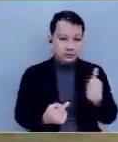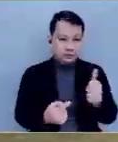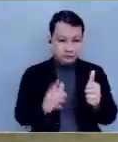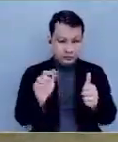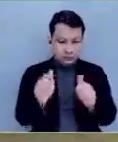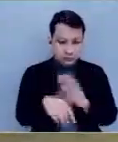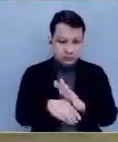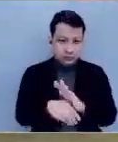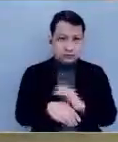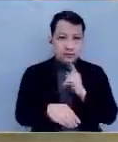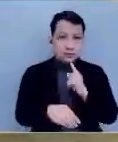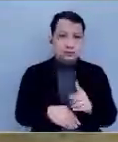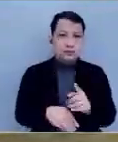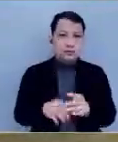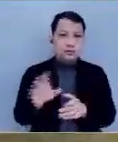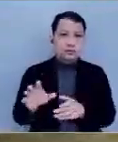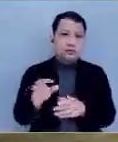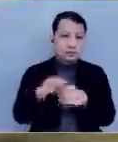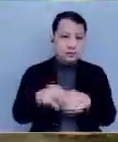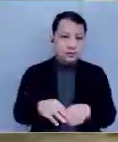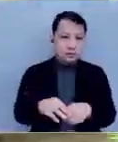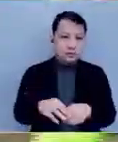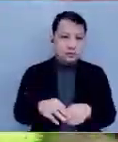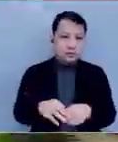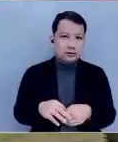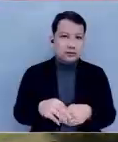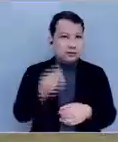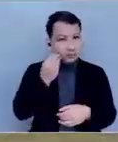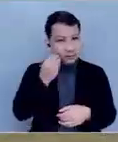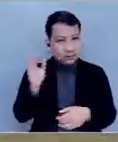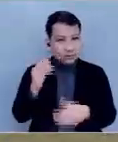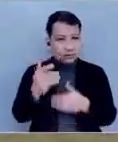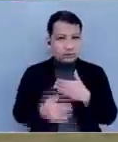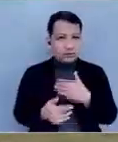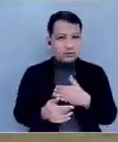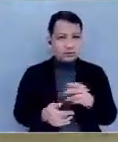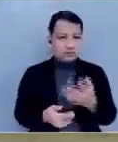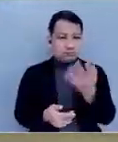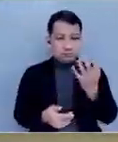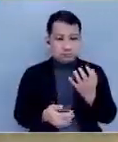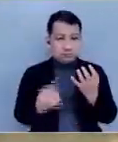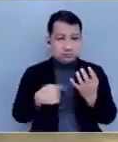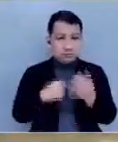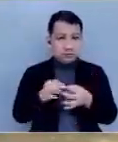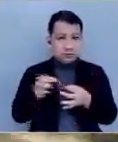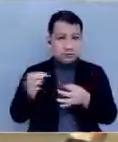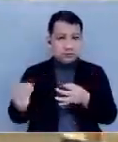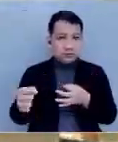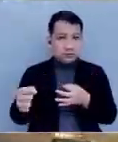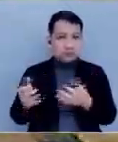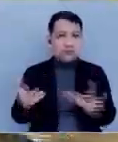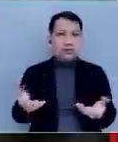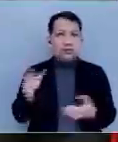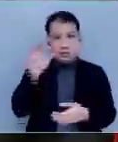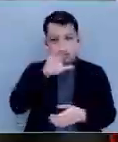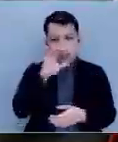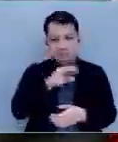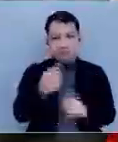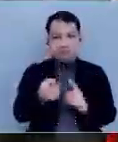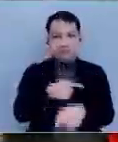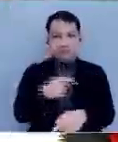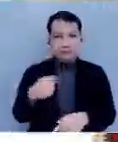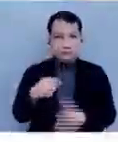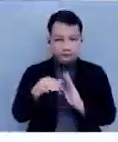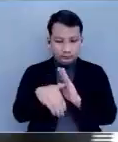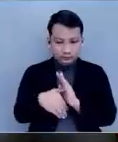yung pagboto mo at saka makakauwi ka na rin. Doon sa tanong mo kung ma-extend ba, naghahanap pa tayo ng tauhan ng COMELEC dito dahil nga